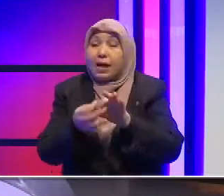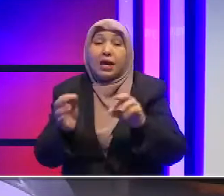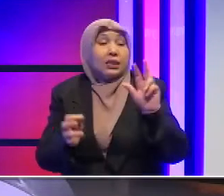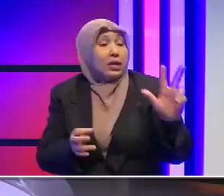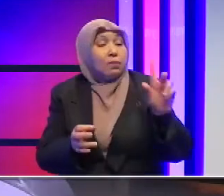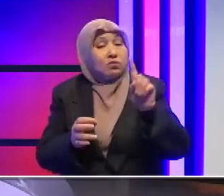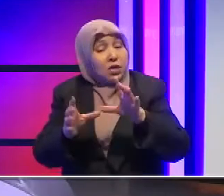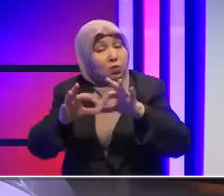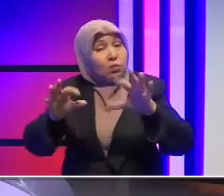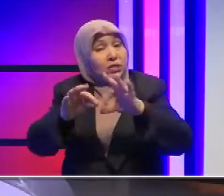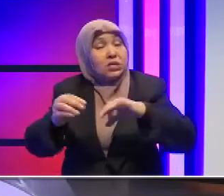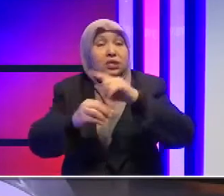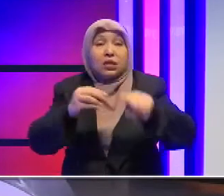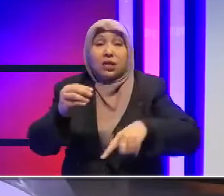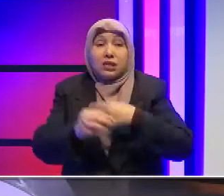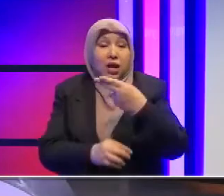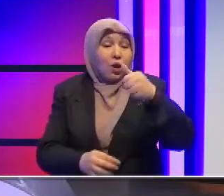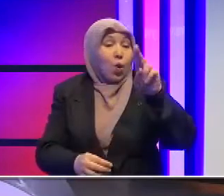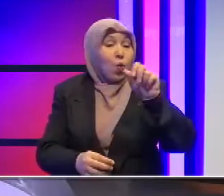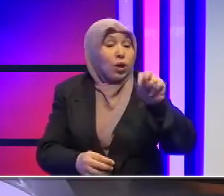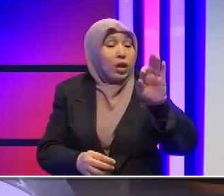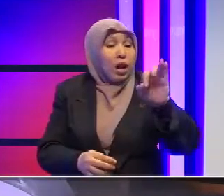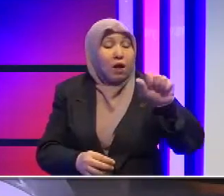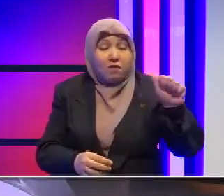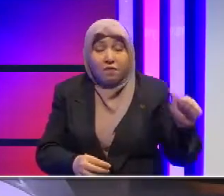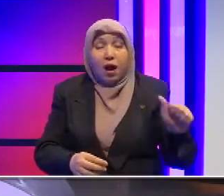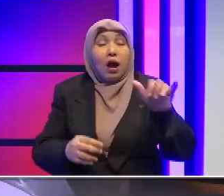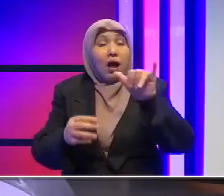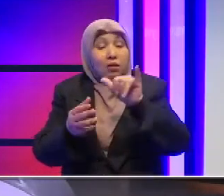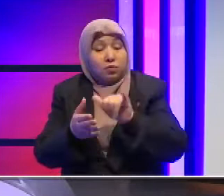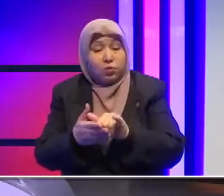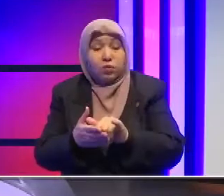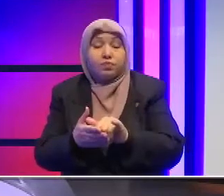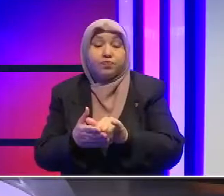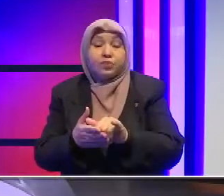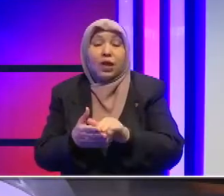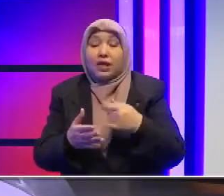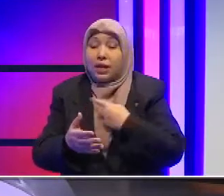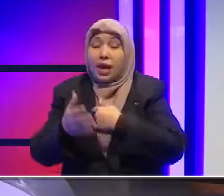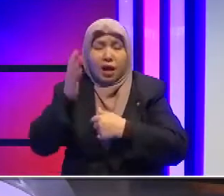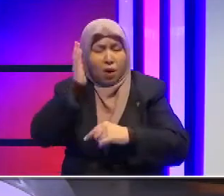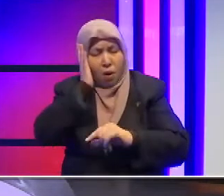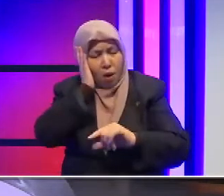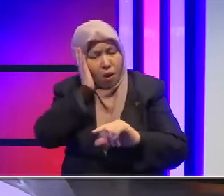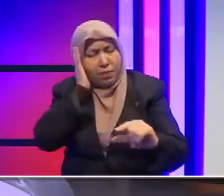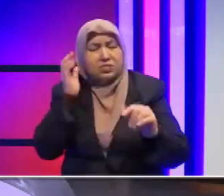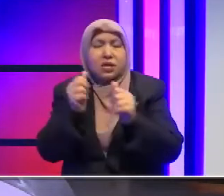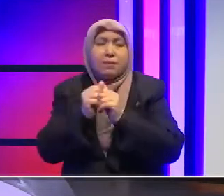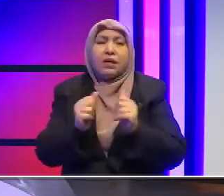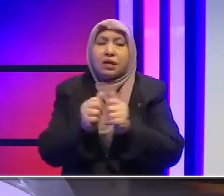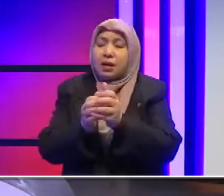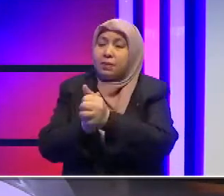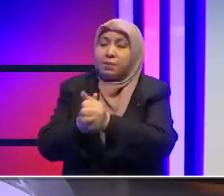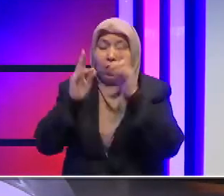ini bercerita tentang hunafa lillahi ghairu musyriki nabih. Ya, kita nak baca bersama dipimpin